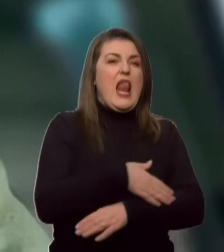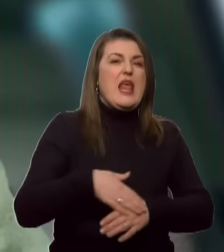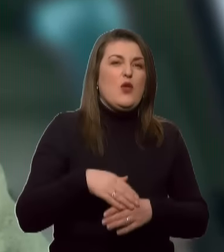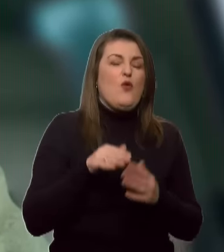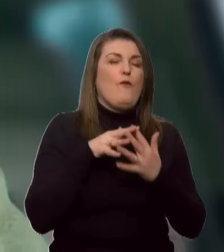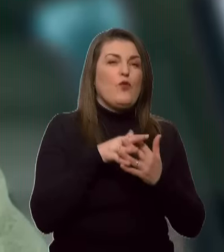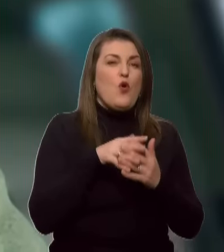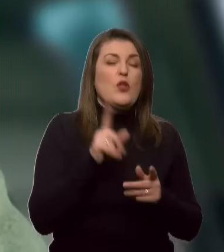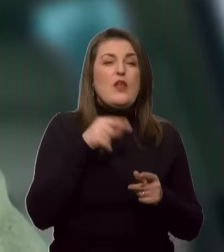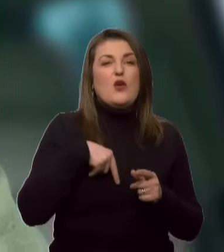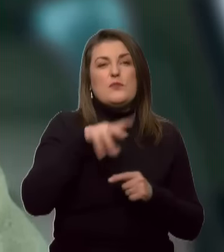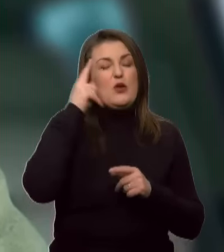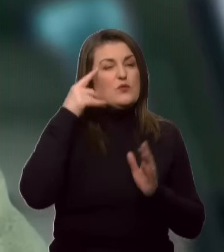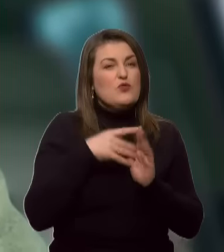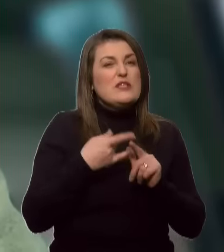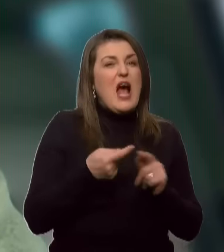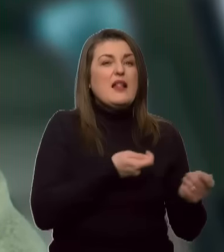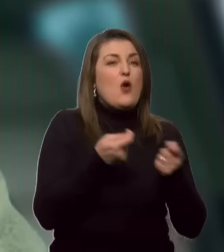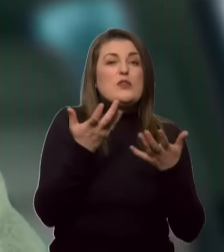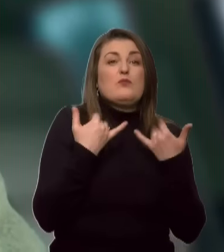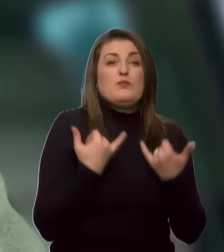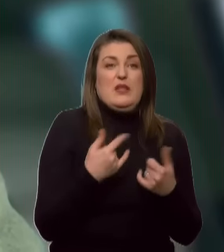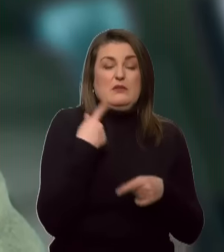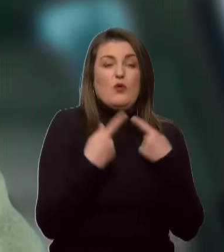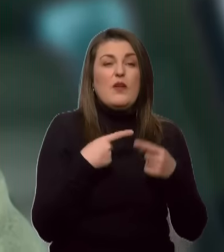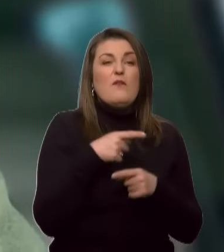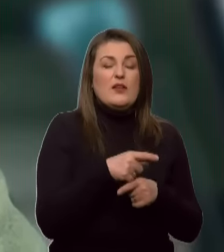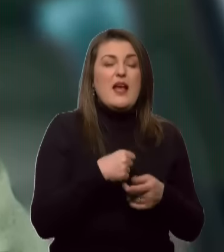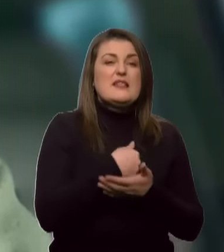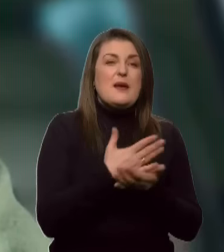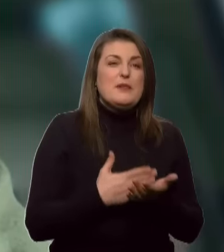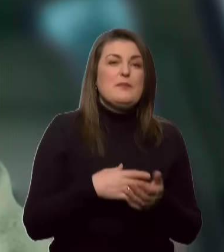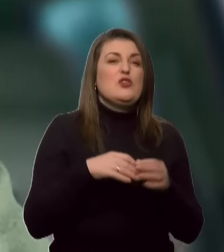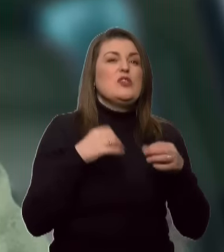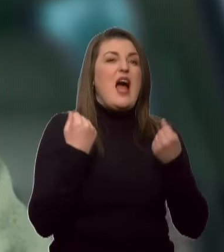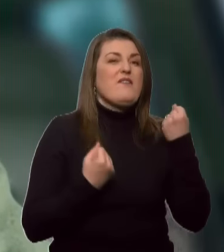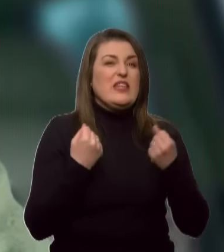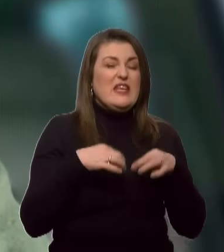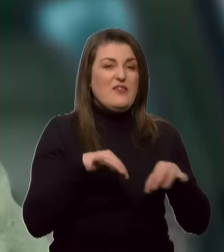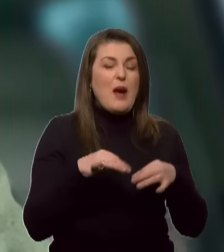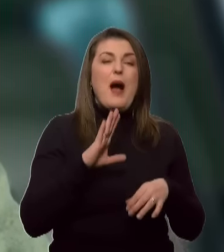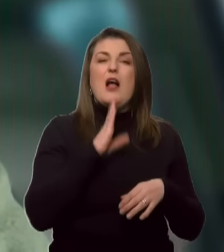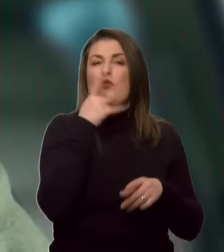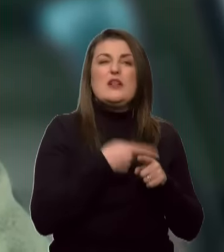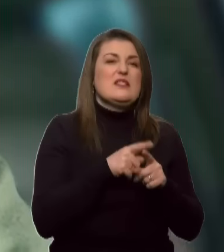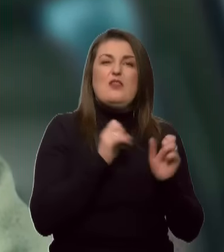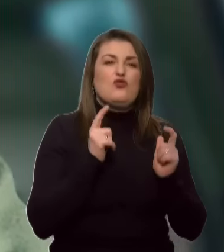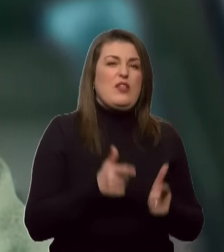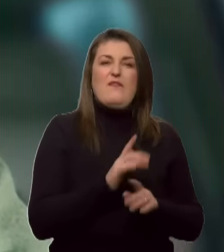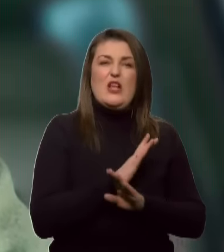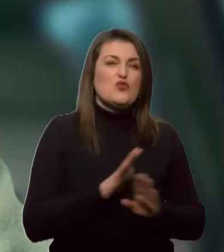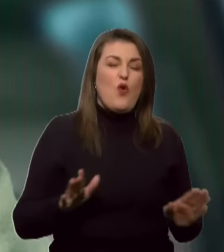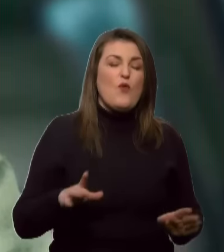фронту. Також ми розуміємо, що ця логістика, про яку ми наразі проговорили, вона забезпечується автівками, але ворога це точно не влаштовує, тому